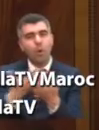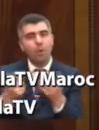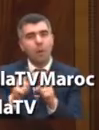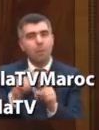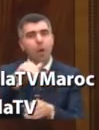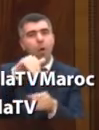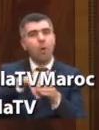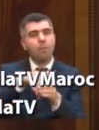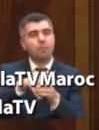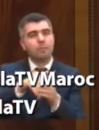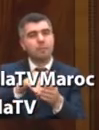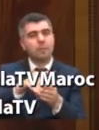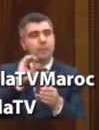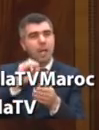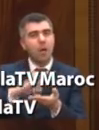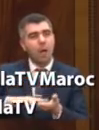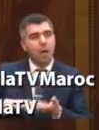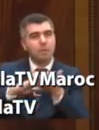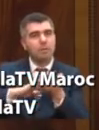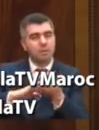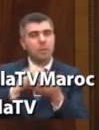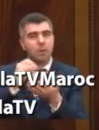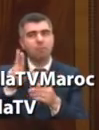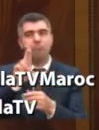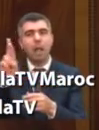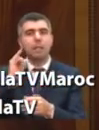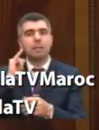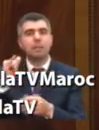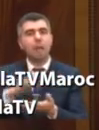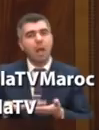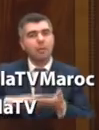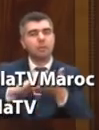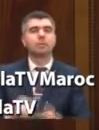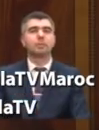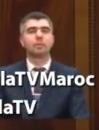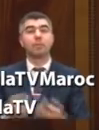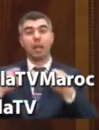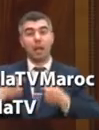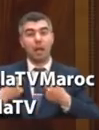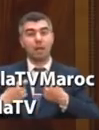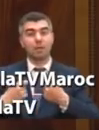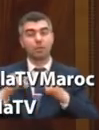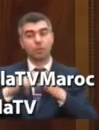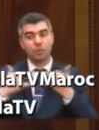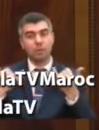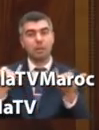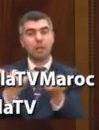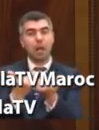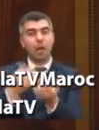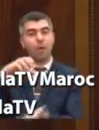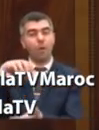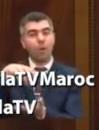بيت مال القدس بتوجيهات من جلالة الملك محمد السادس رئيس لجنة القدس، والتي تصب